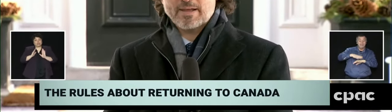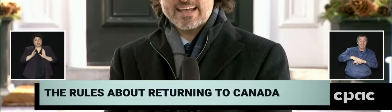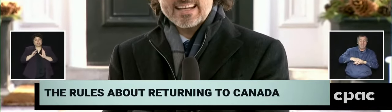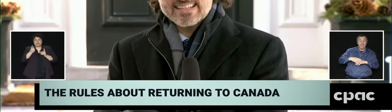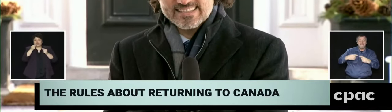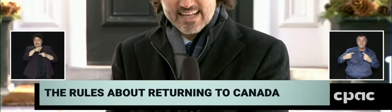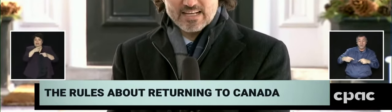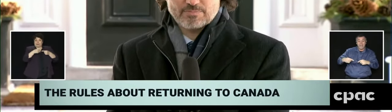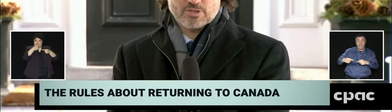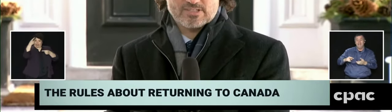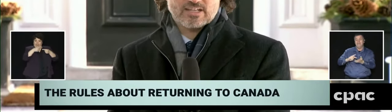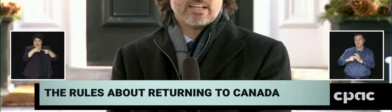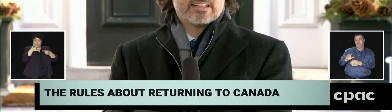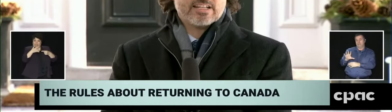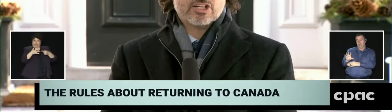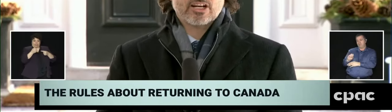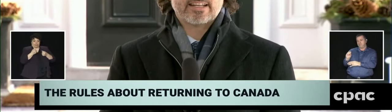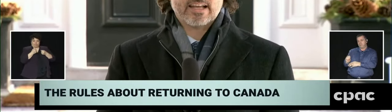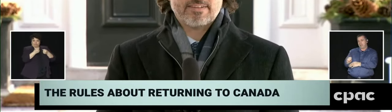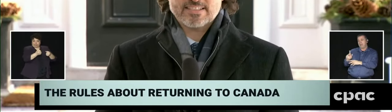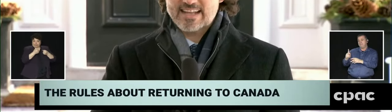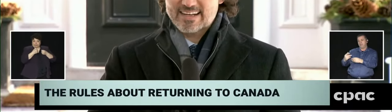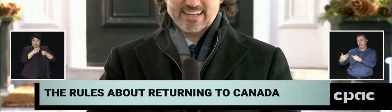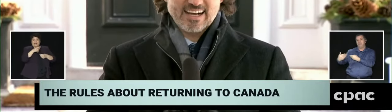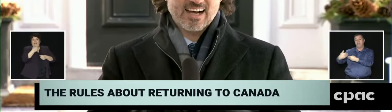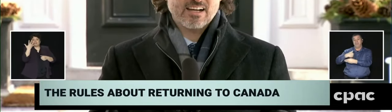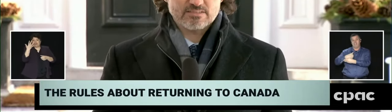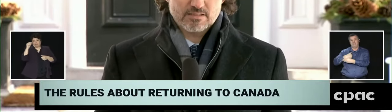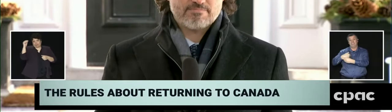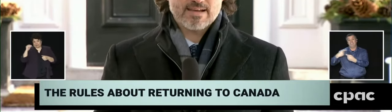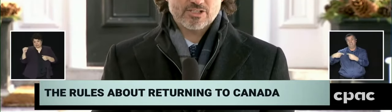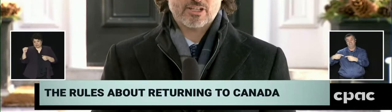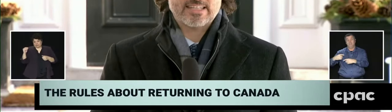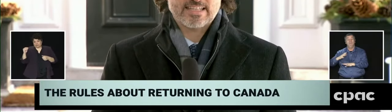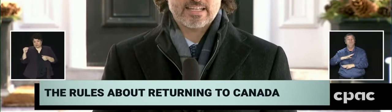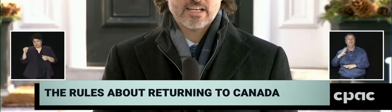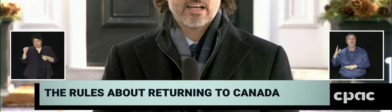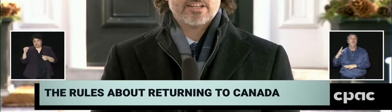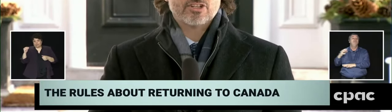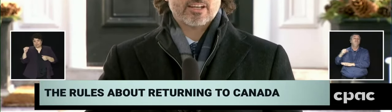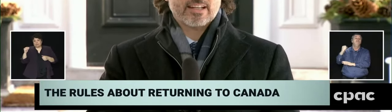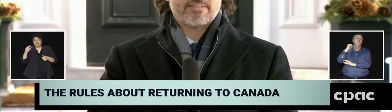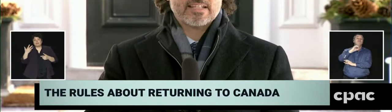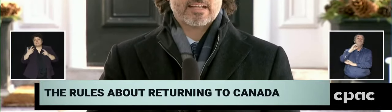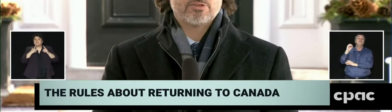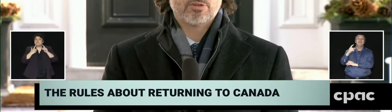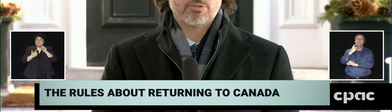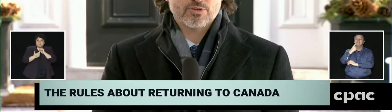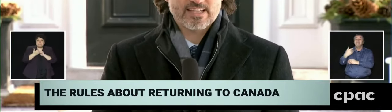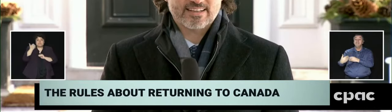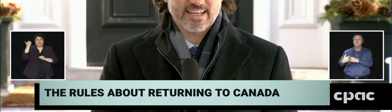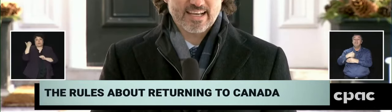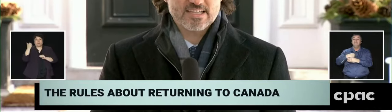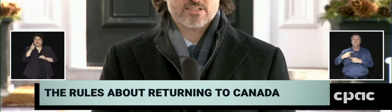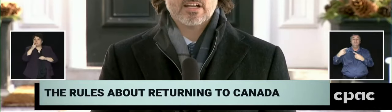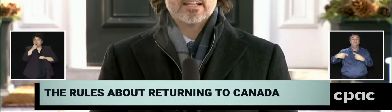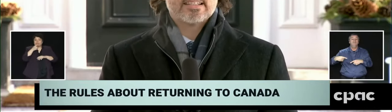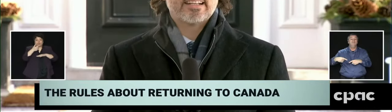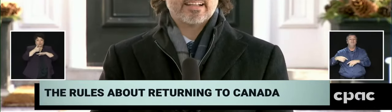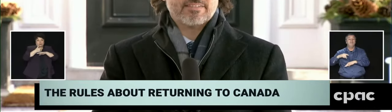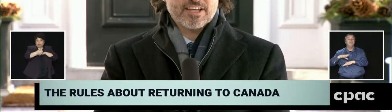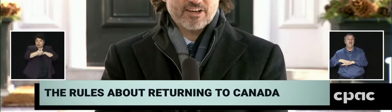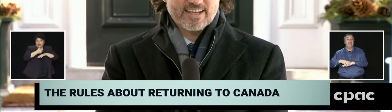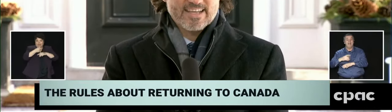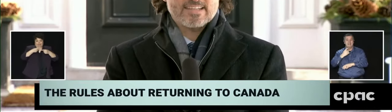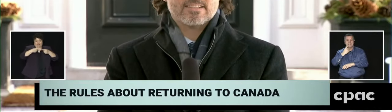à peu près 5% des gens qui traversent. La grande majorité des gens qui traversent à nos frontières terrestres, c'est